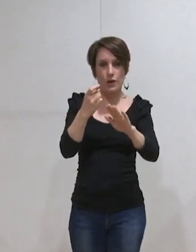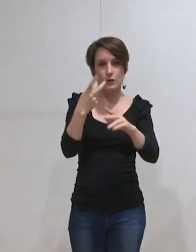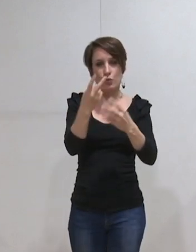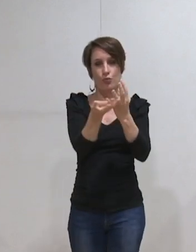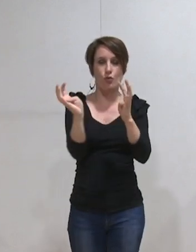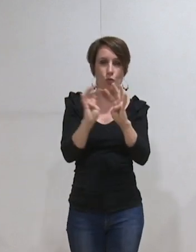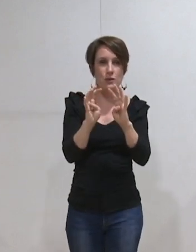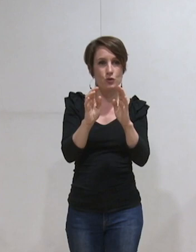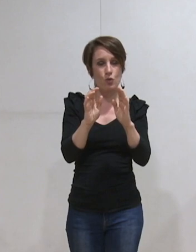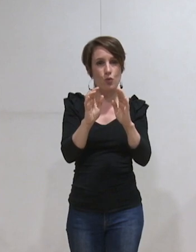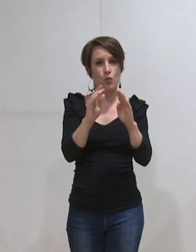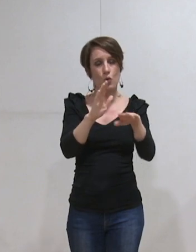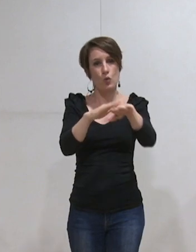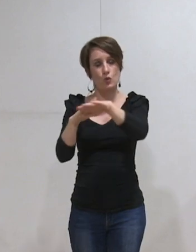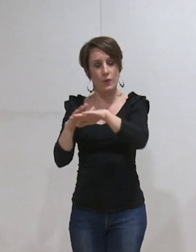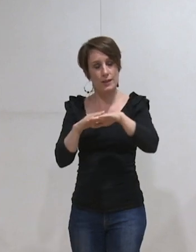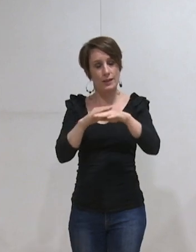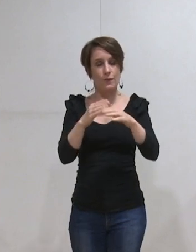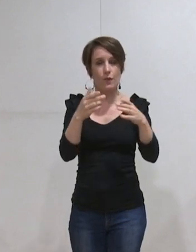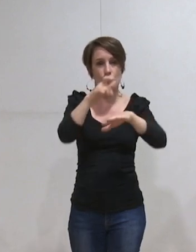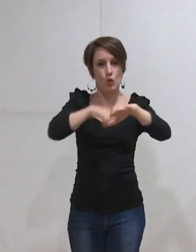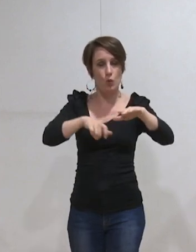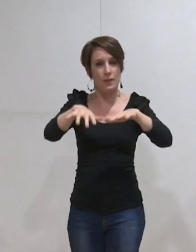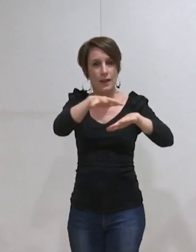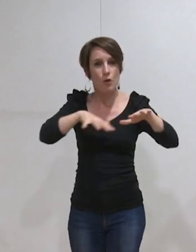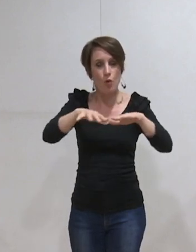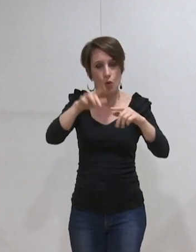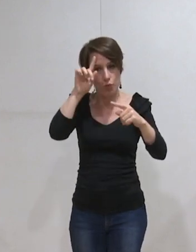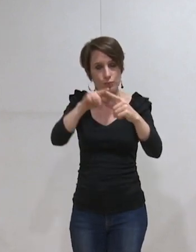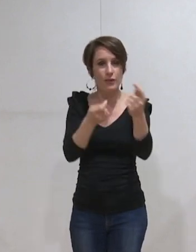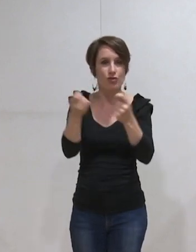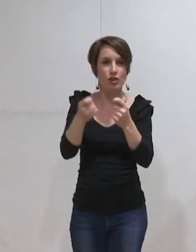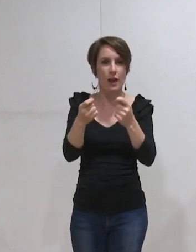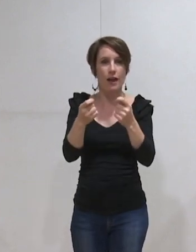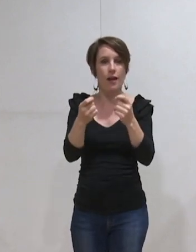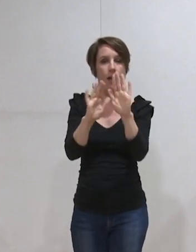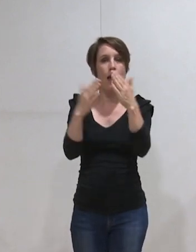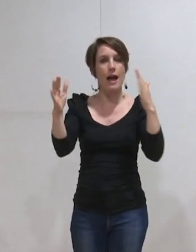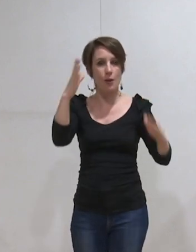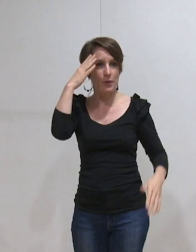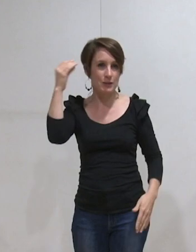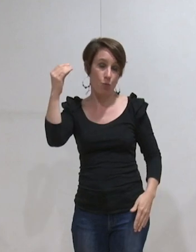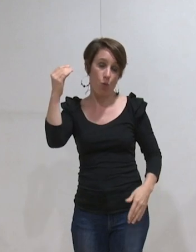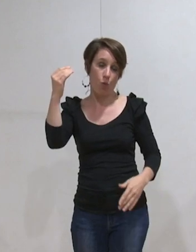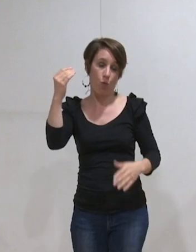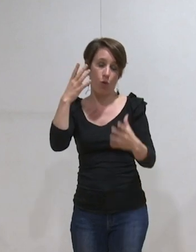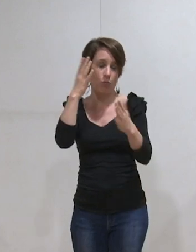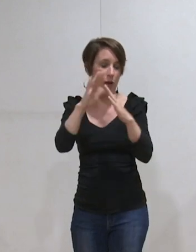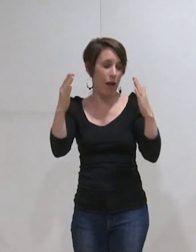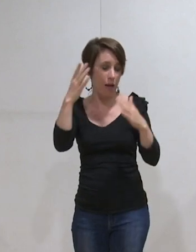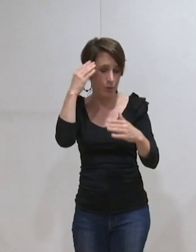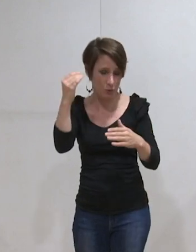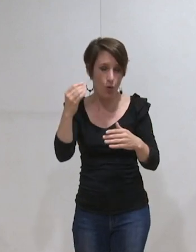services publics locaux pour un avis sur le mode de gestion d'alpexo a j'imagine des prises de parole une